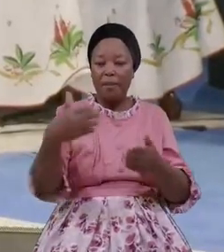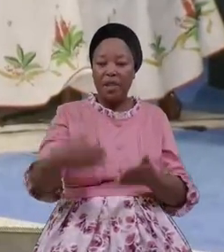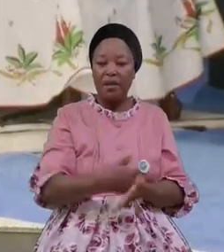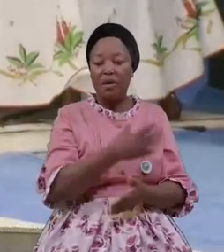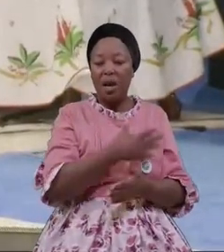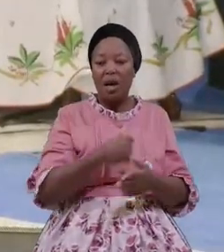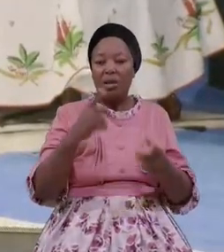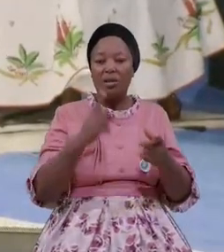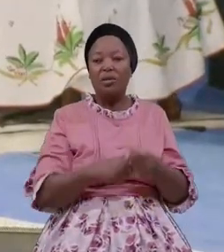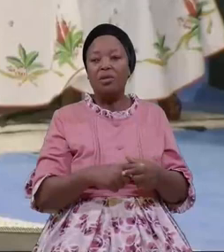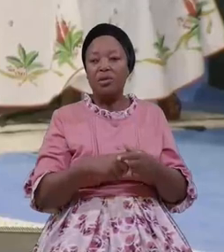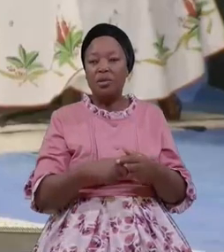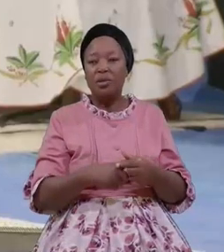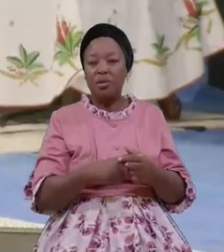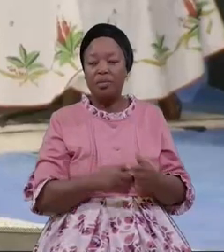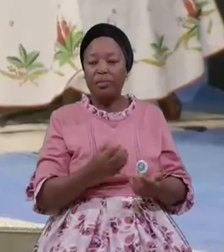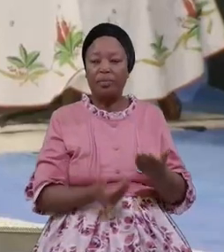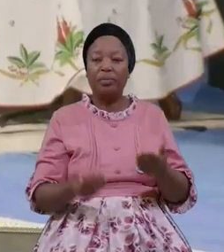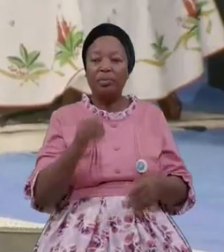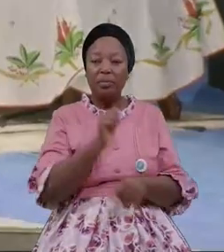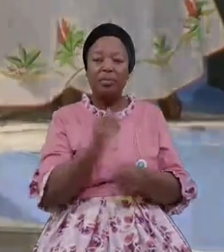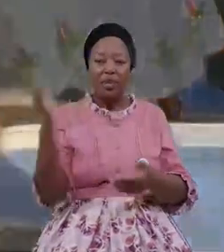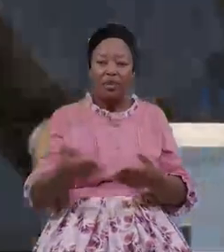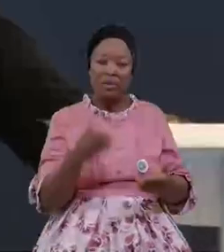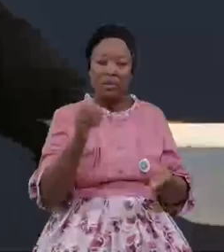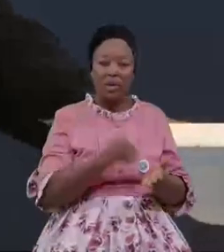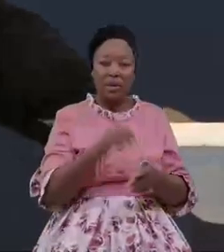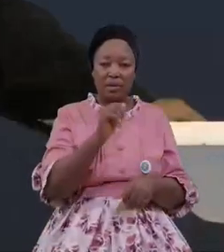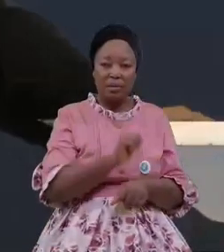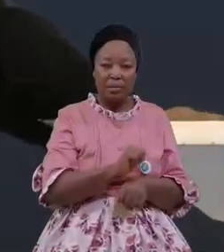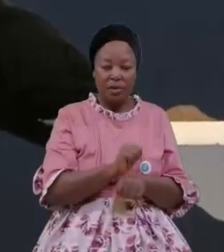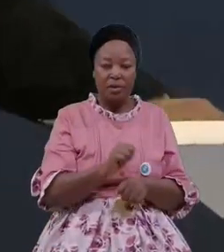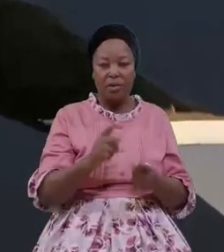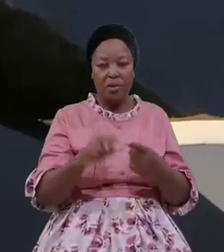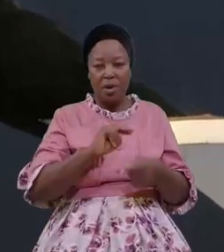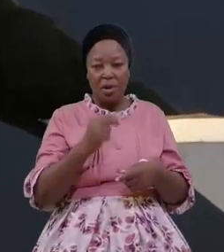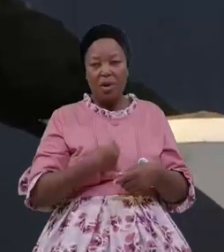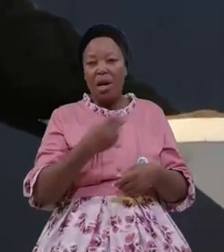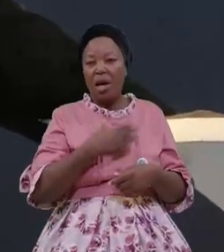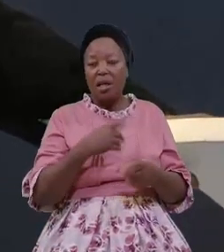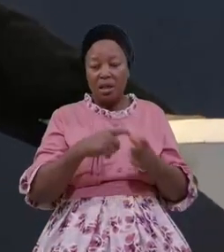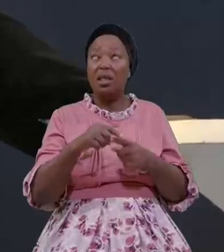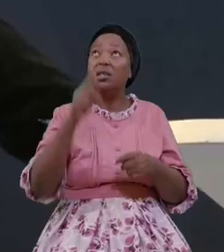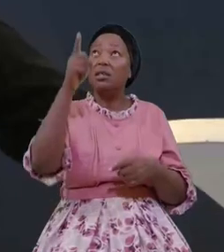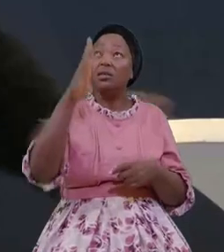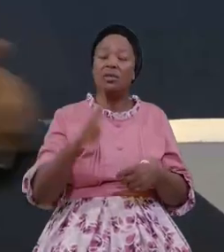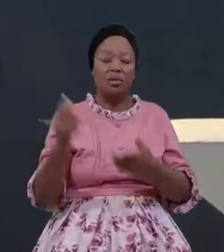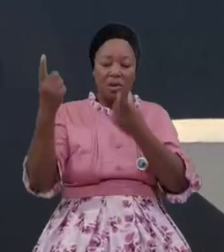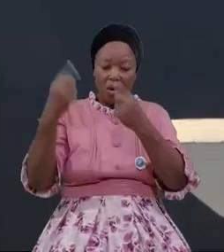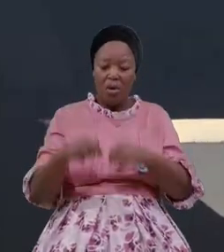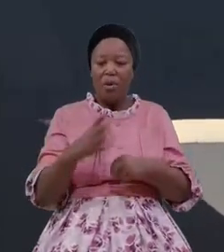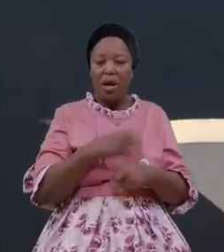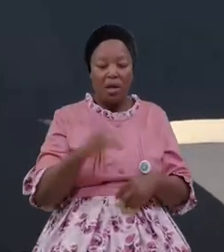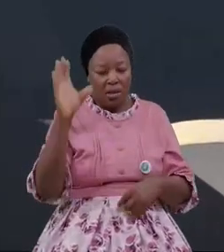à nous recommissionner il est venu et il vous cherche